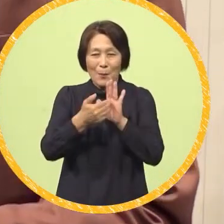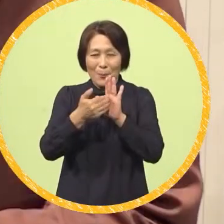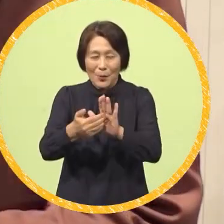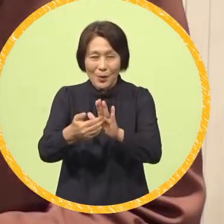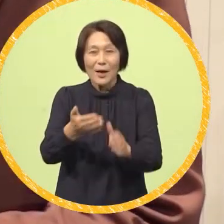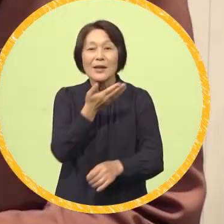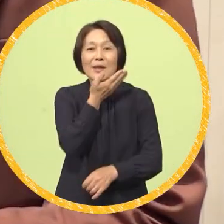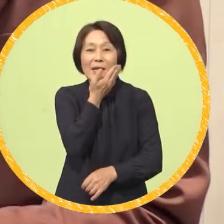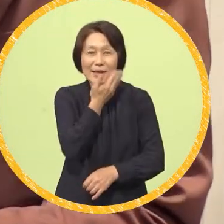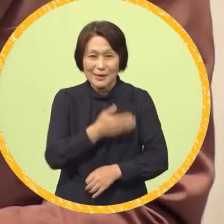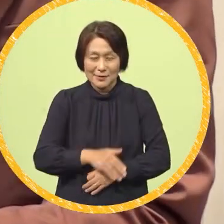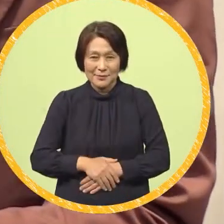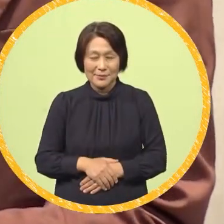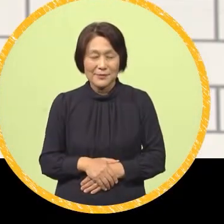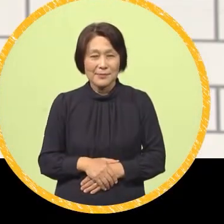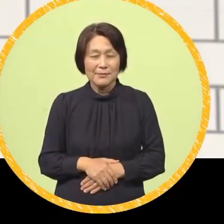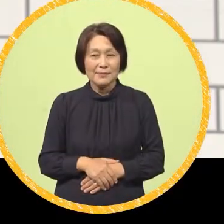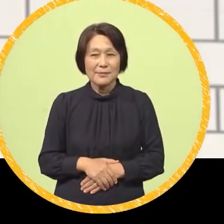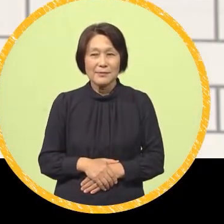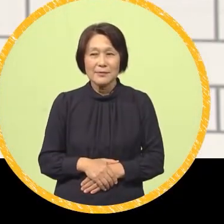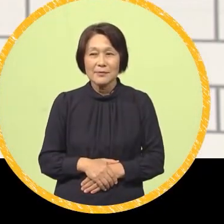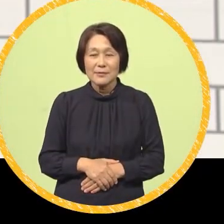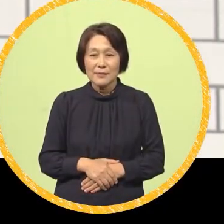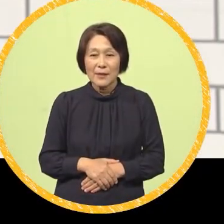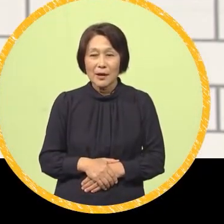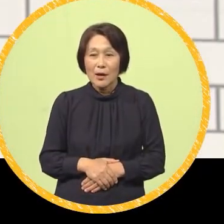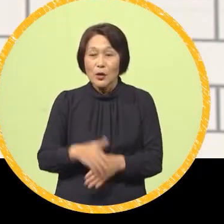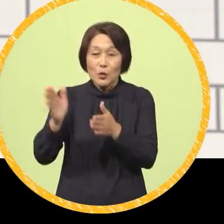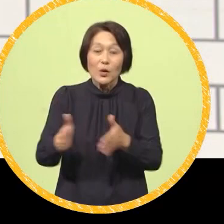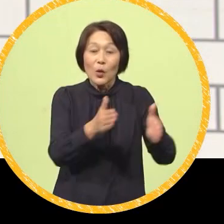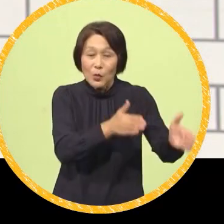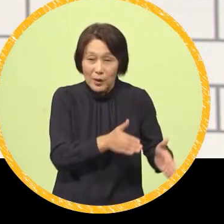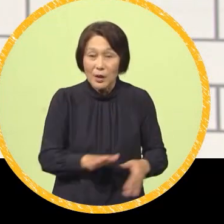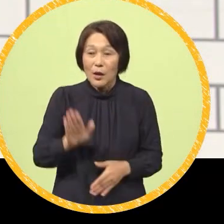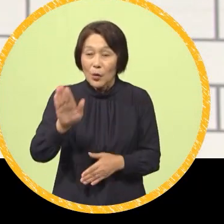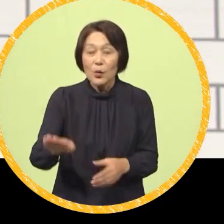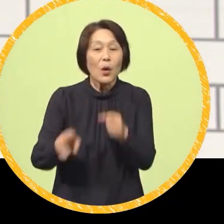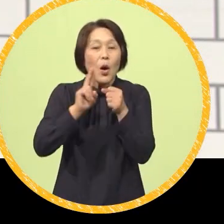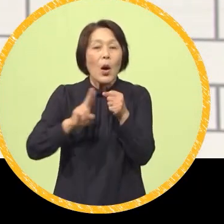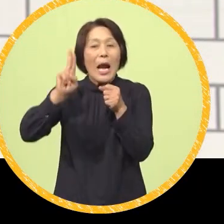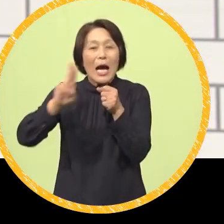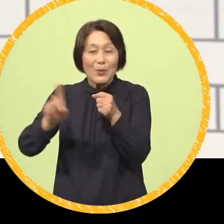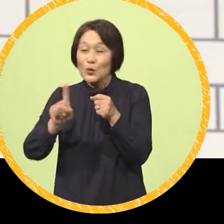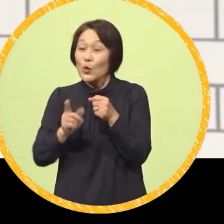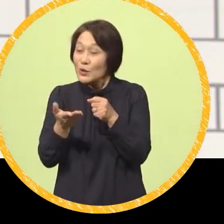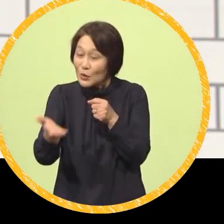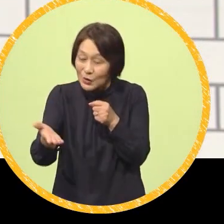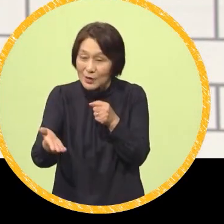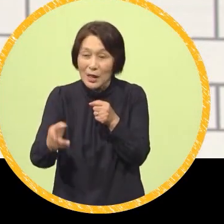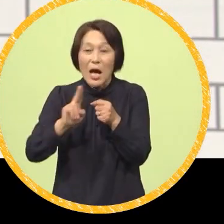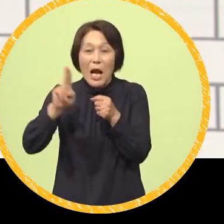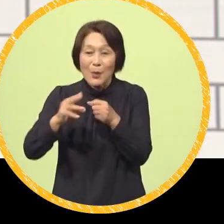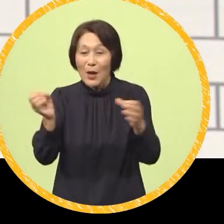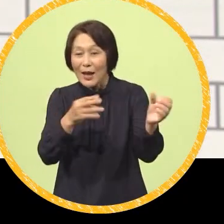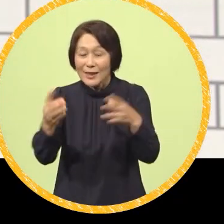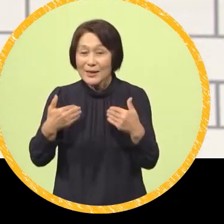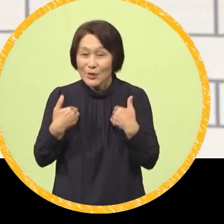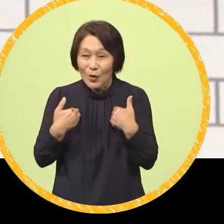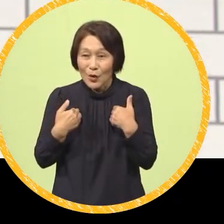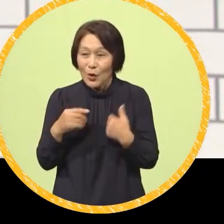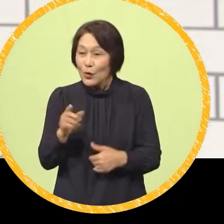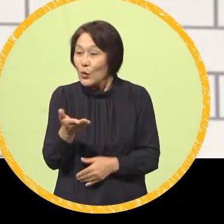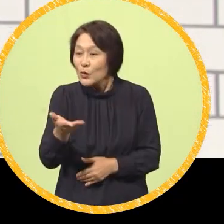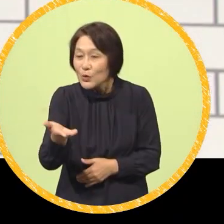ことが大切です。 うん、そんなことより今度のライブどうします？ちょっとライブの話しないと。どうする